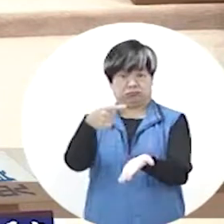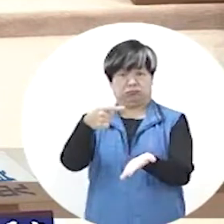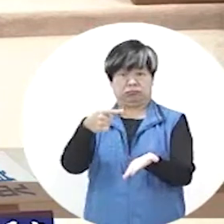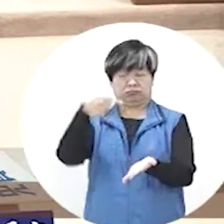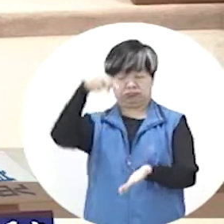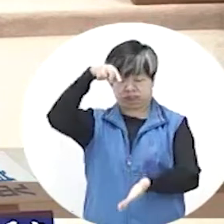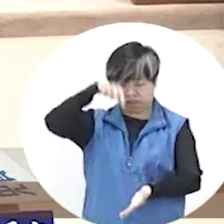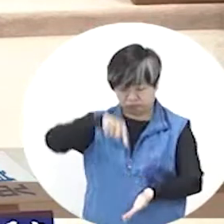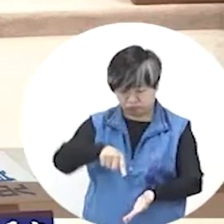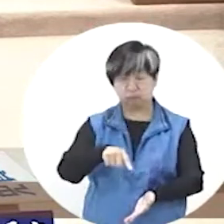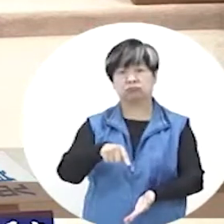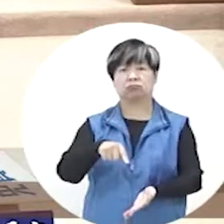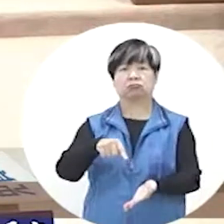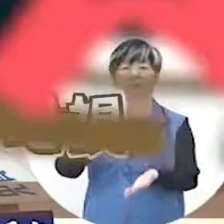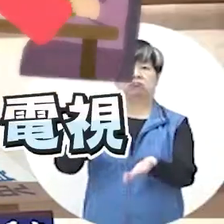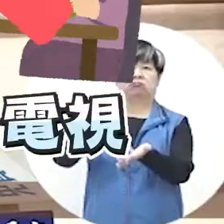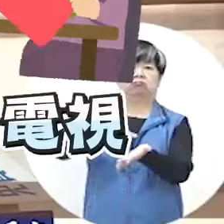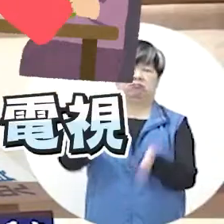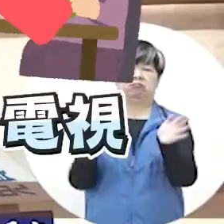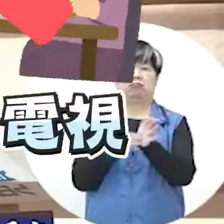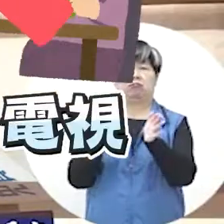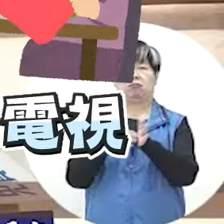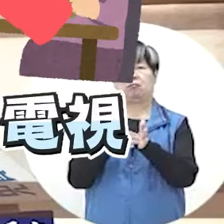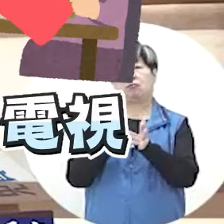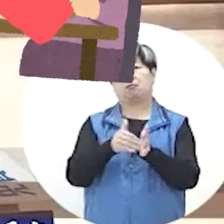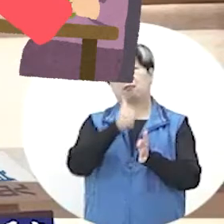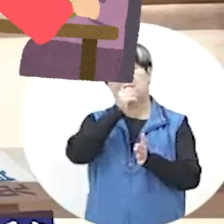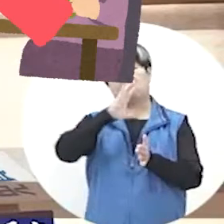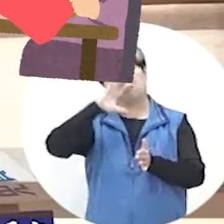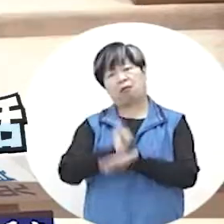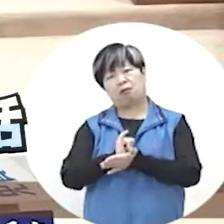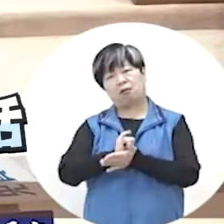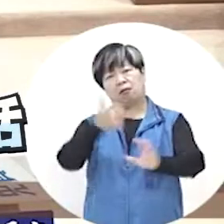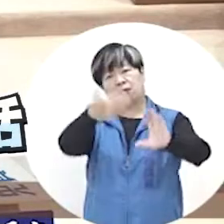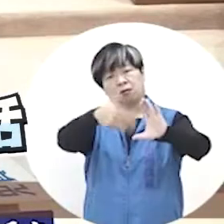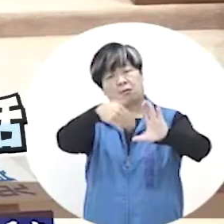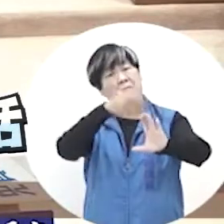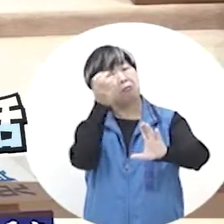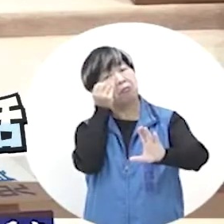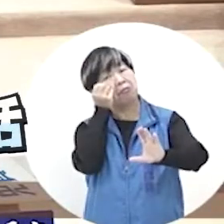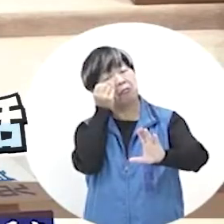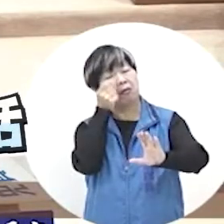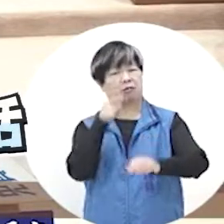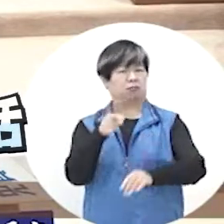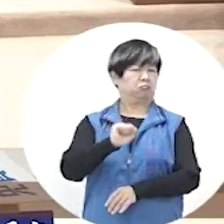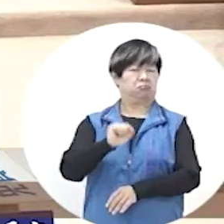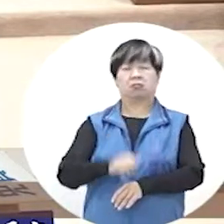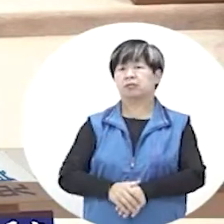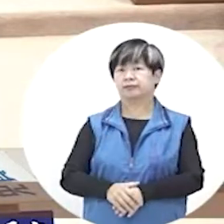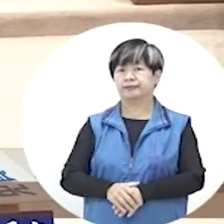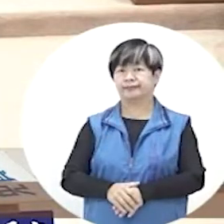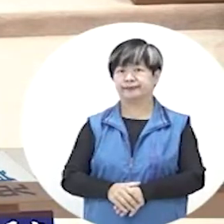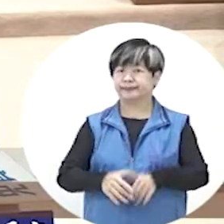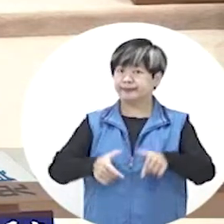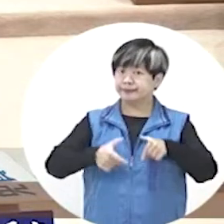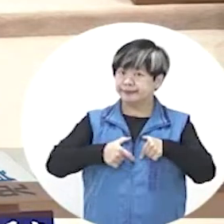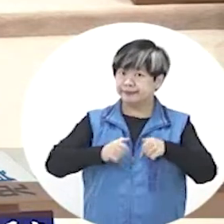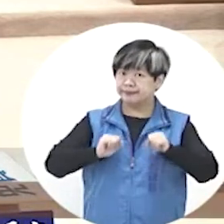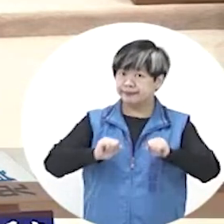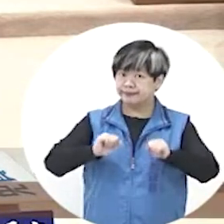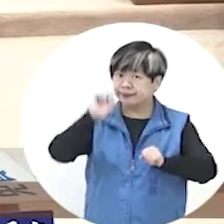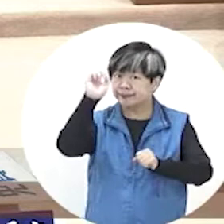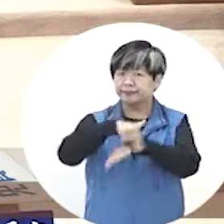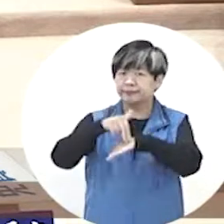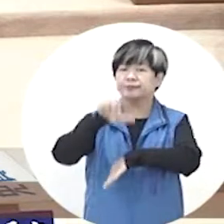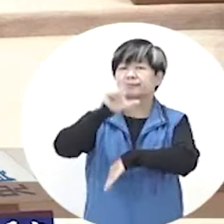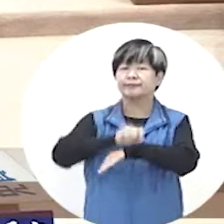来来八次，然后做运动回家就继续躺在沙发上看电视，这样是没有用的。那在心灵健康的部分的话，我们要设计一些课程让他愿意出